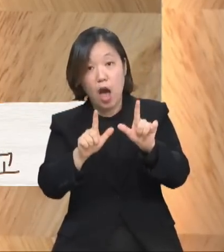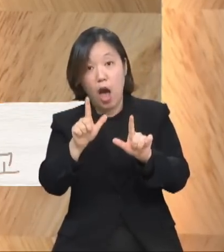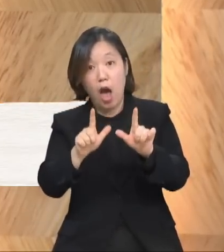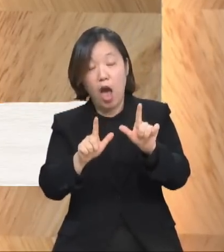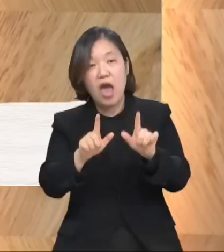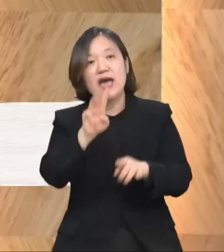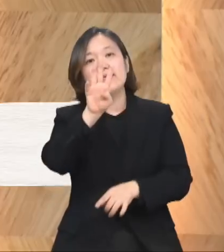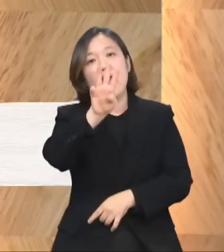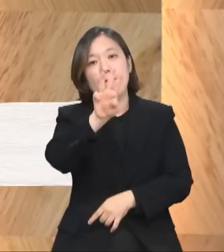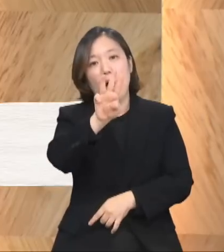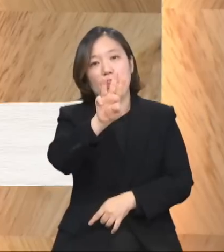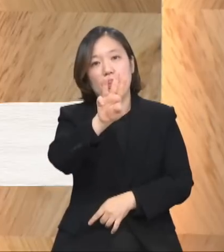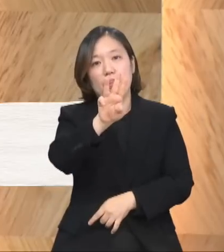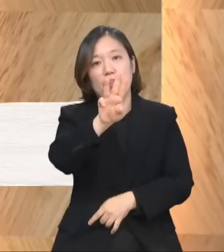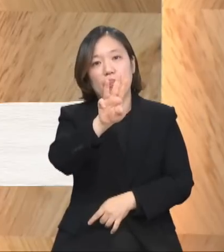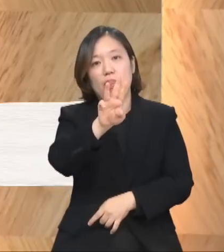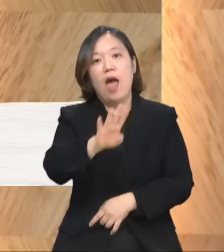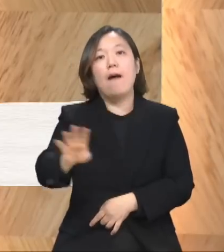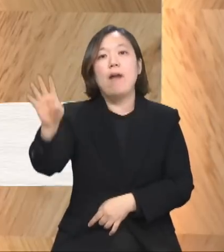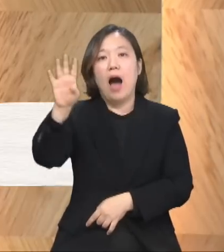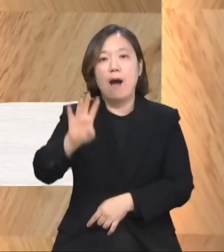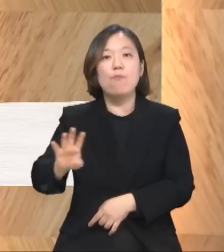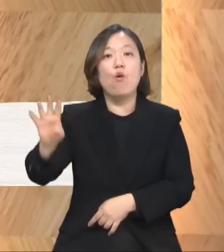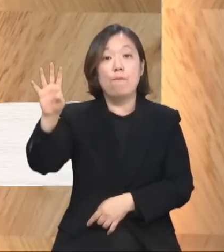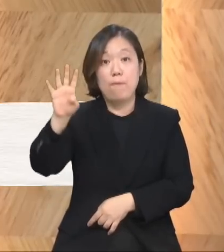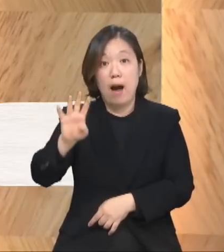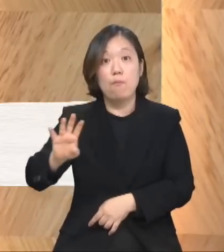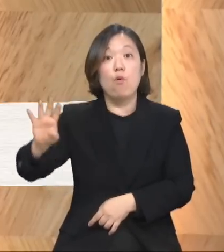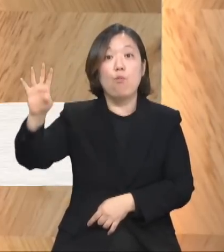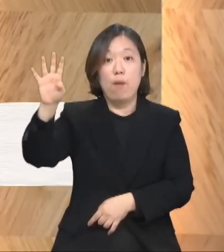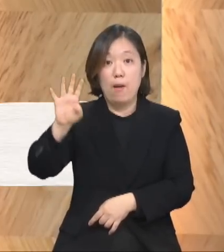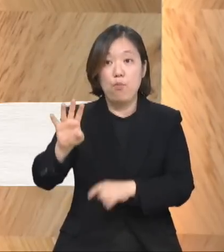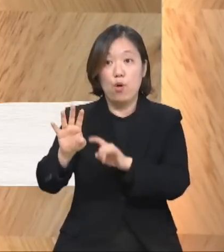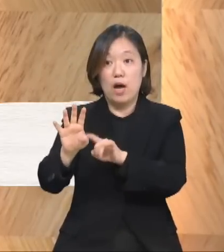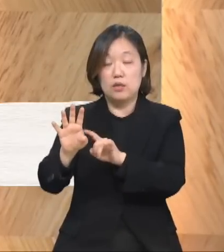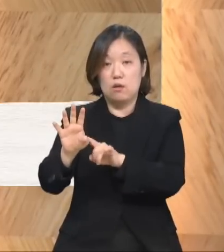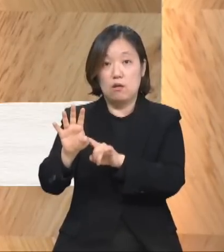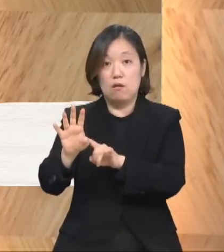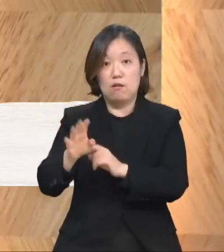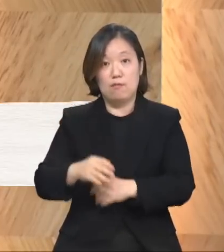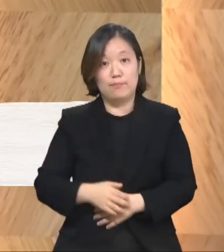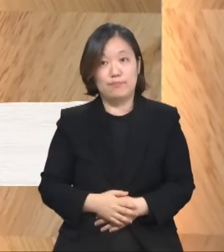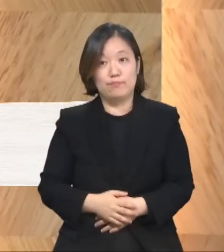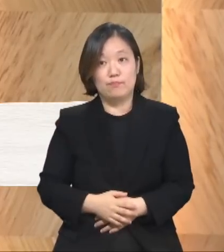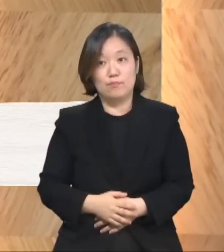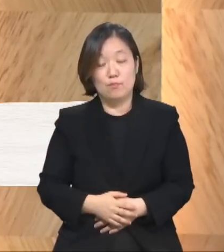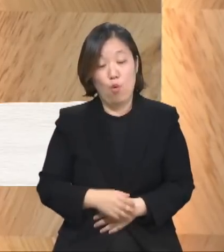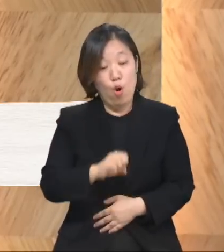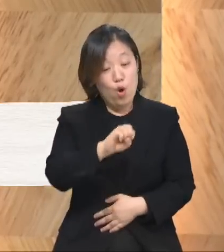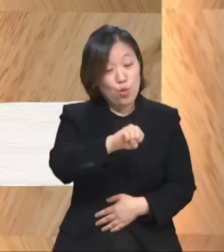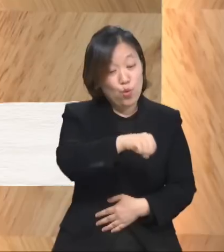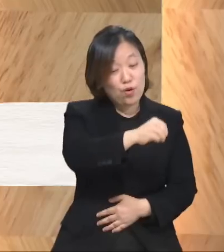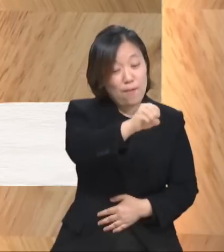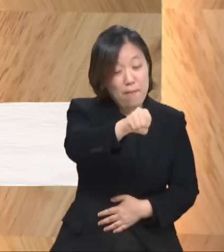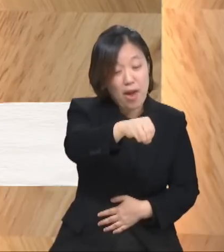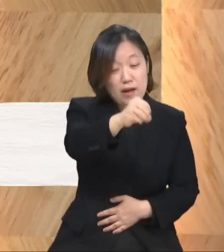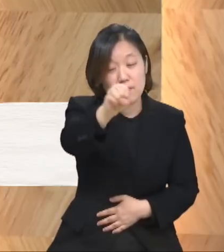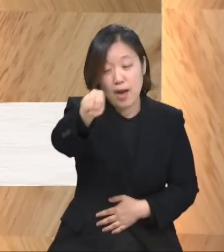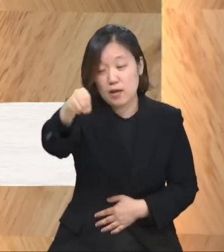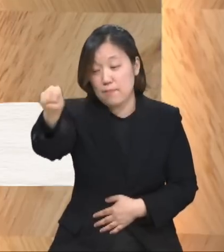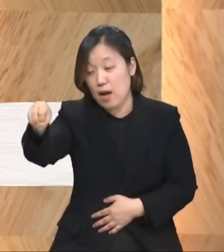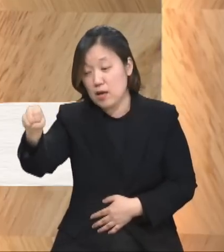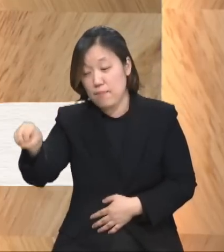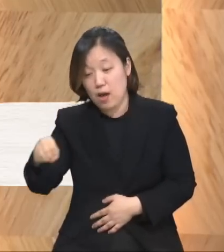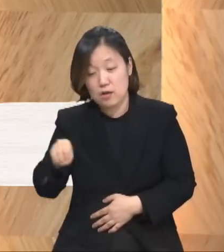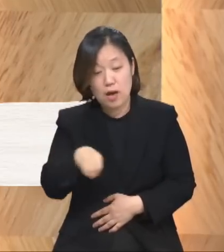3번을 반복하더니 눈앞에서 하얀 광명에 동그라미가 뱅글뱅글 돌면서